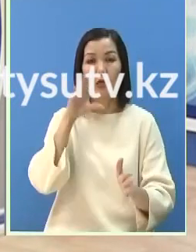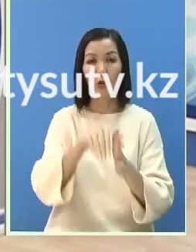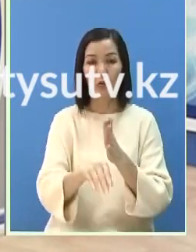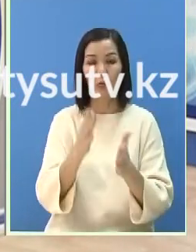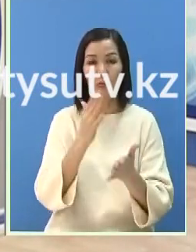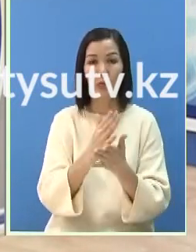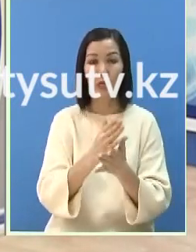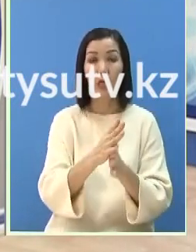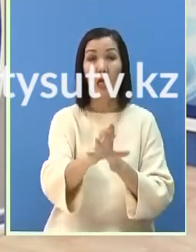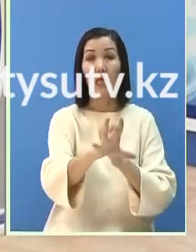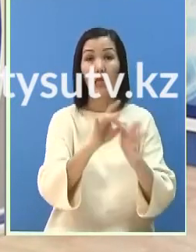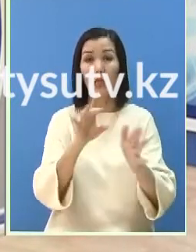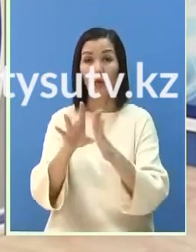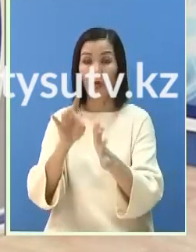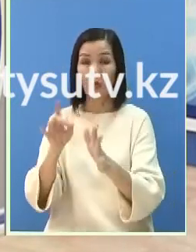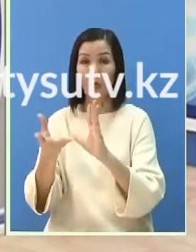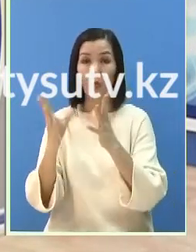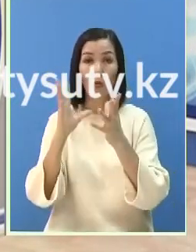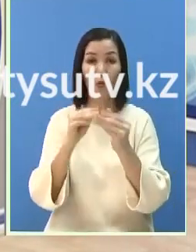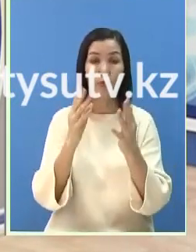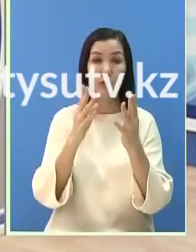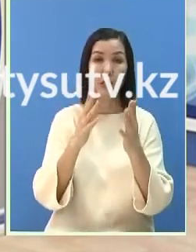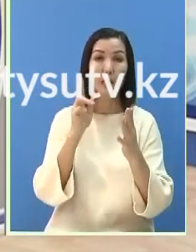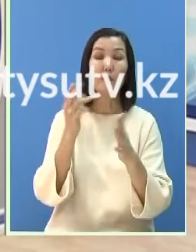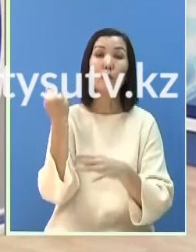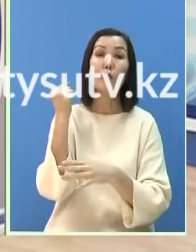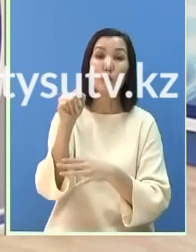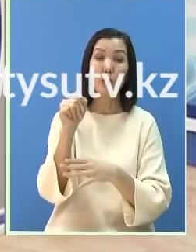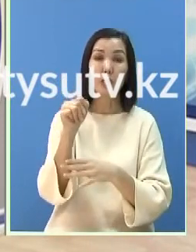Сол кезде дауыс общий формироваться етіледі де,